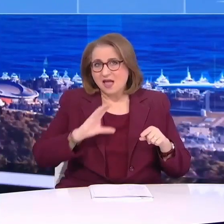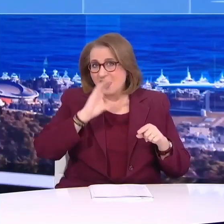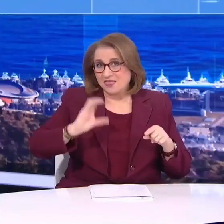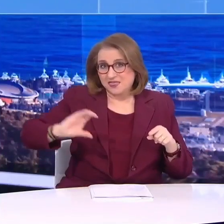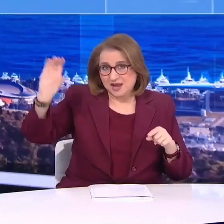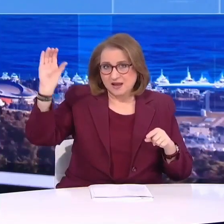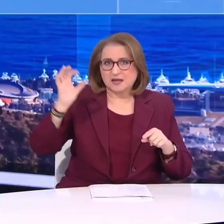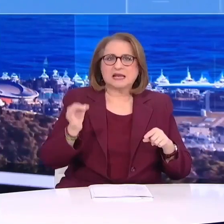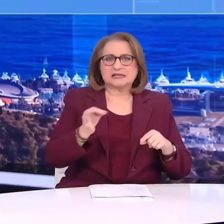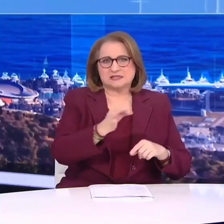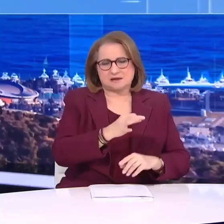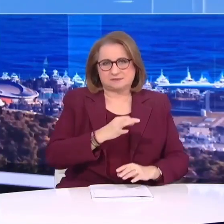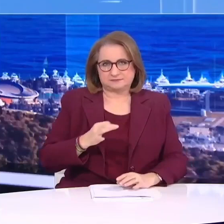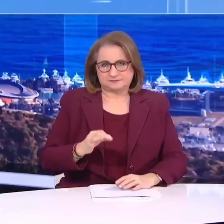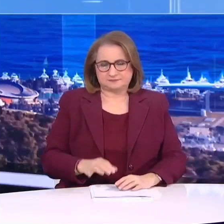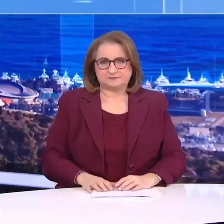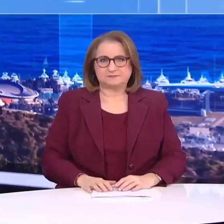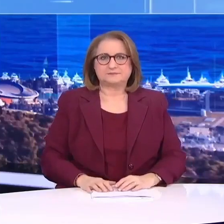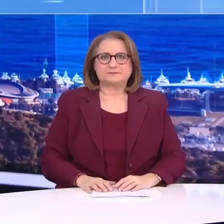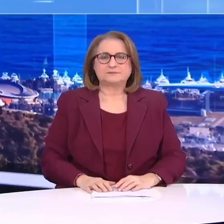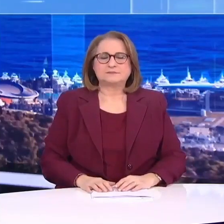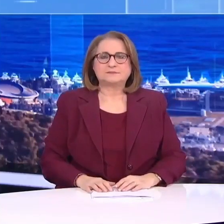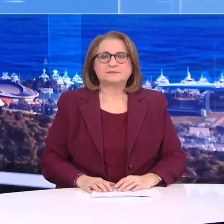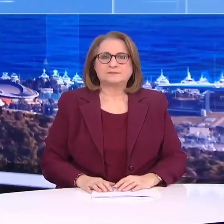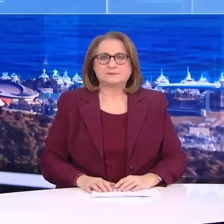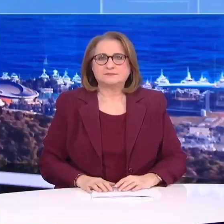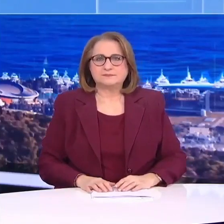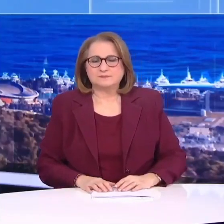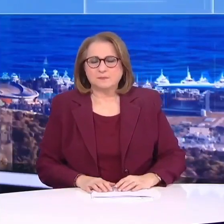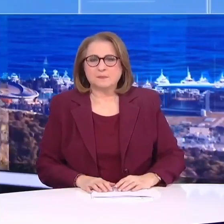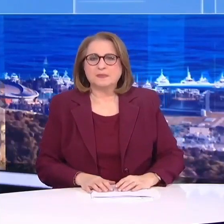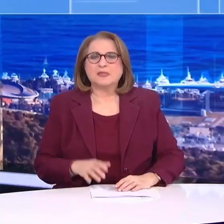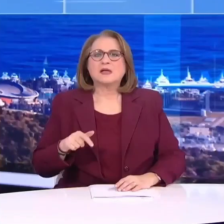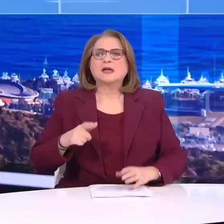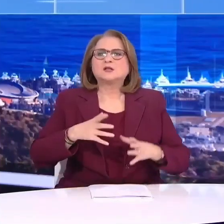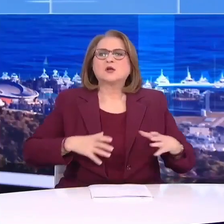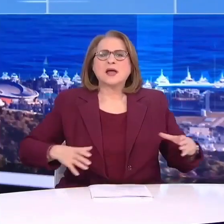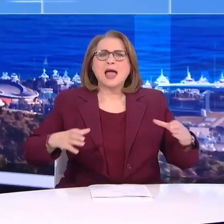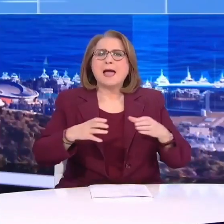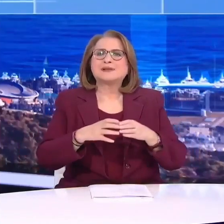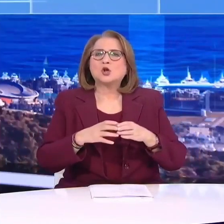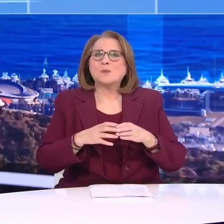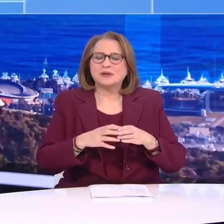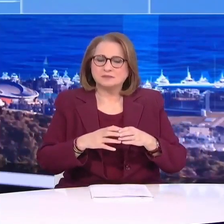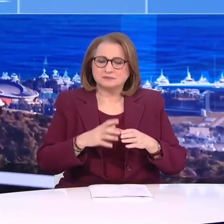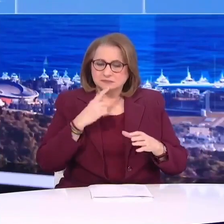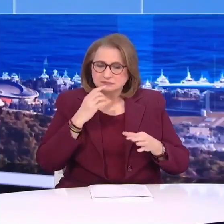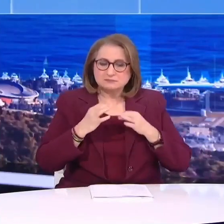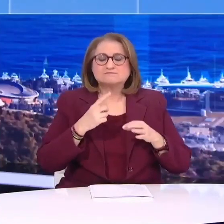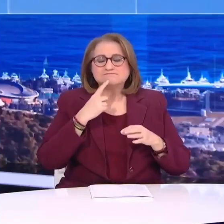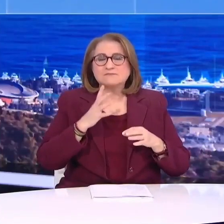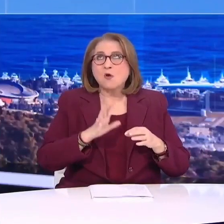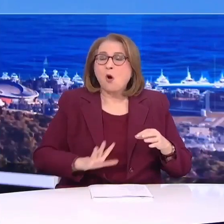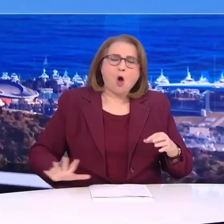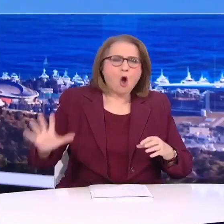αρκετά νησιά. Σύμφωνα με τον επιδημιολογικό χάρτη που έφτιαξαν οι επιδημιολόγοι της Επιτροπής μας, όλη η Ελλάδα βρίσκεται στο βαθύ κόκκινο,